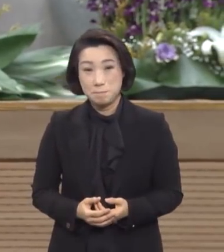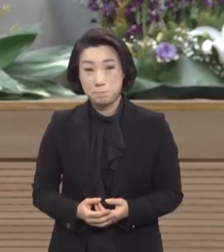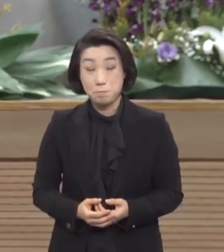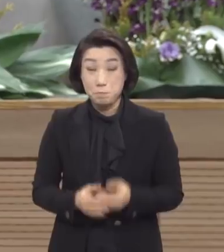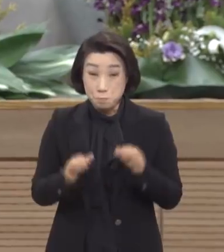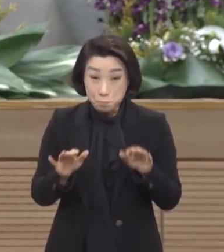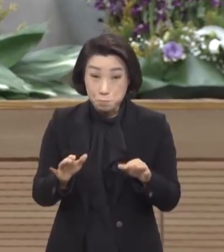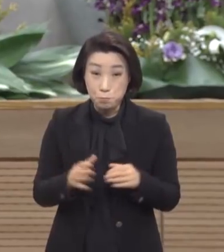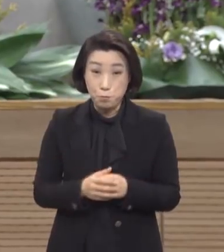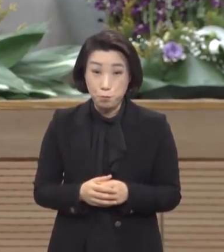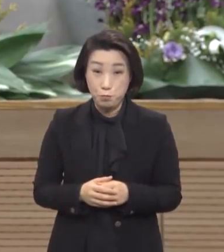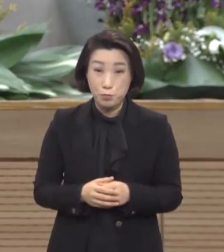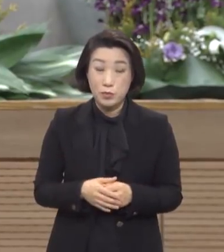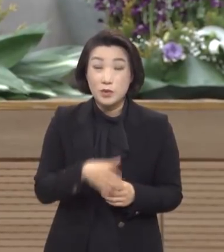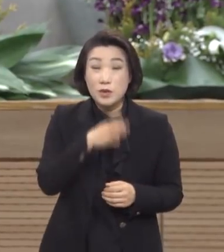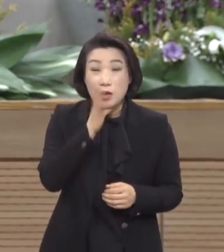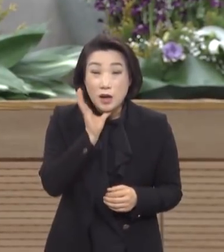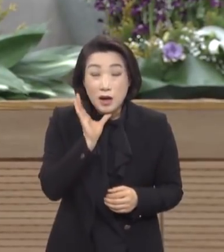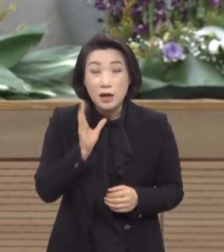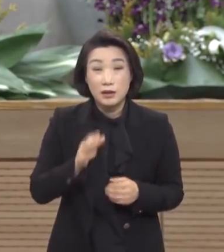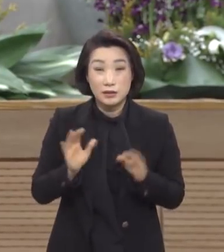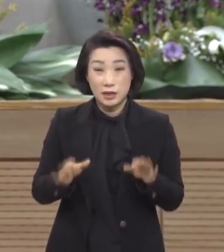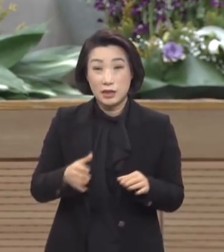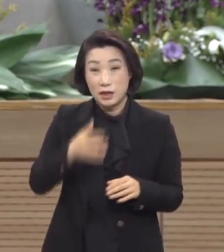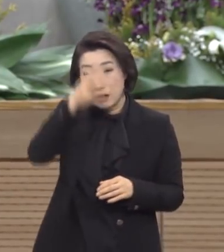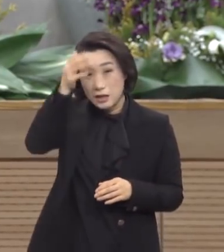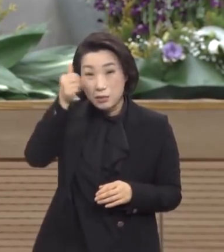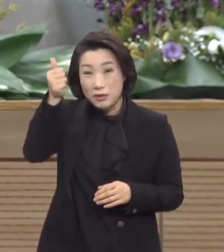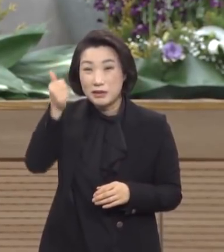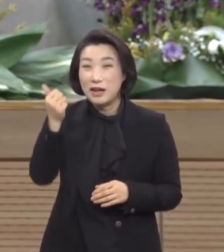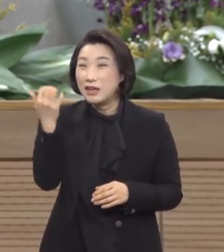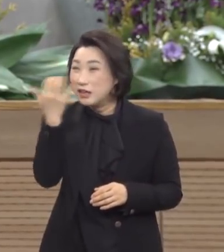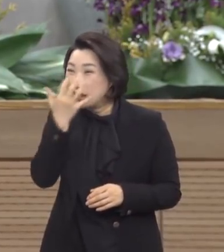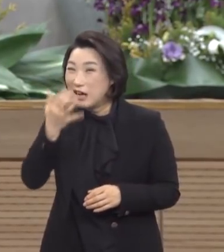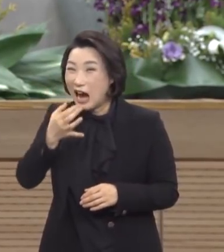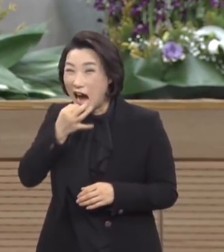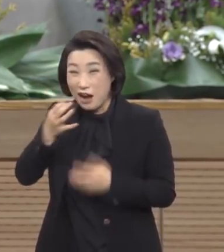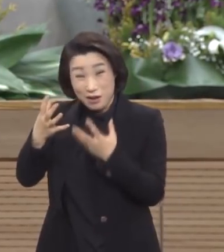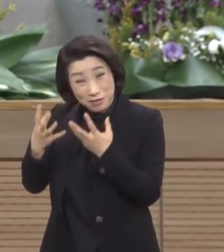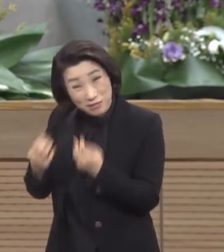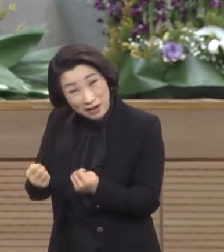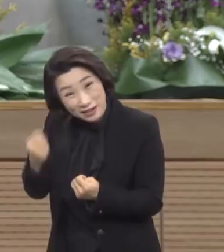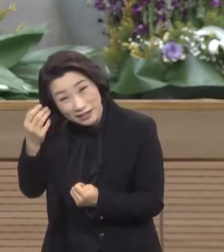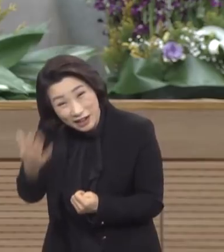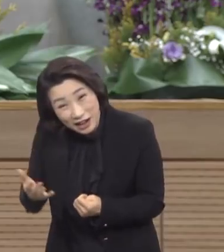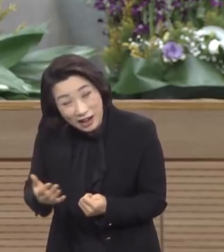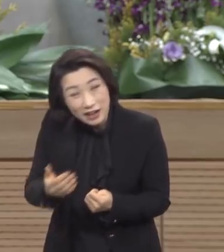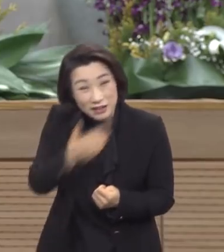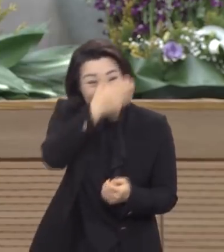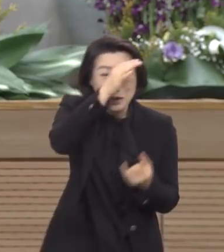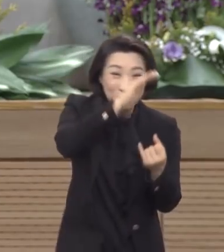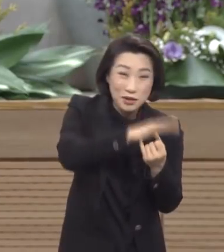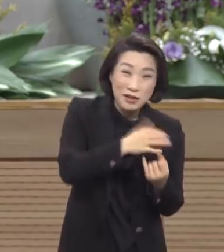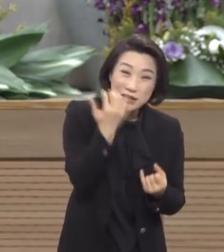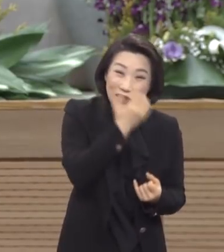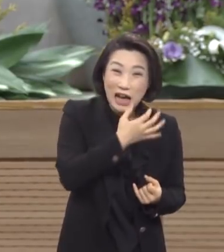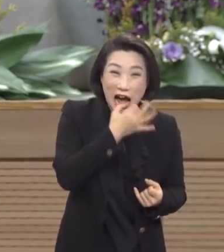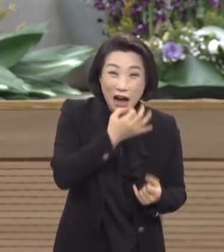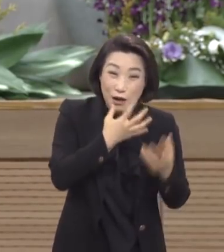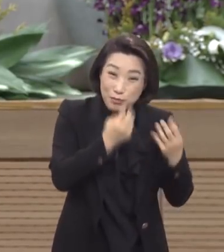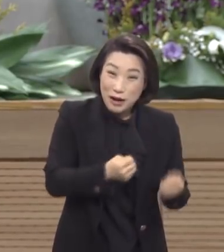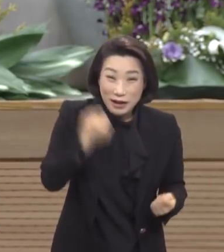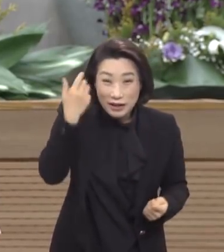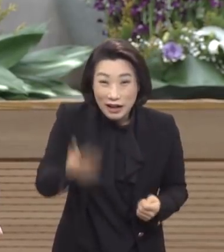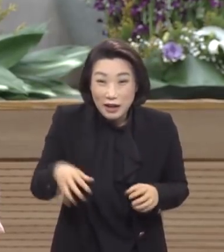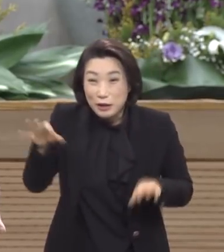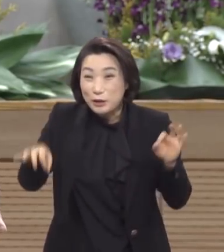자, 노인 할아버지가 음욕이 많겠어요? 청소년들이 음욕이 많겠어요? 생각